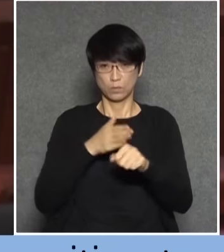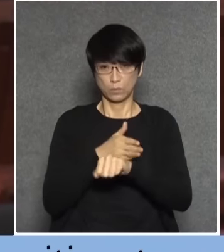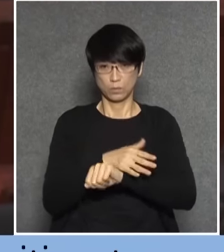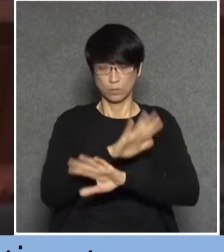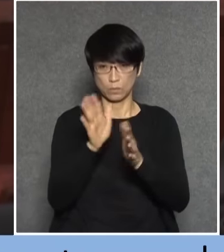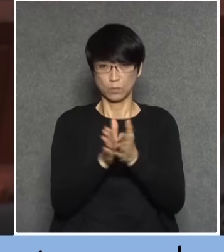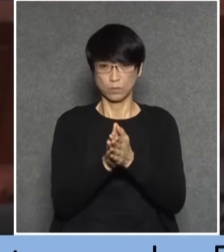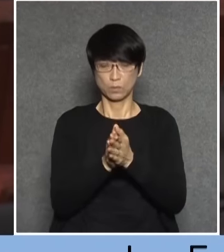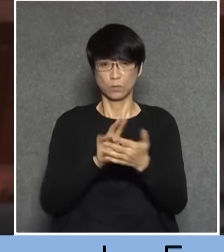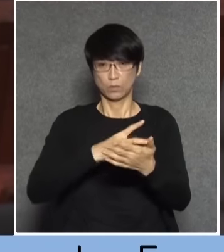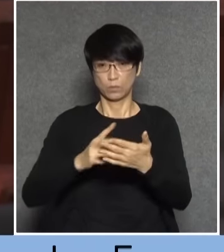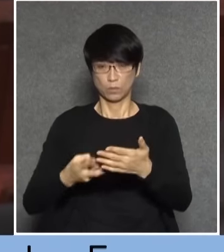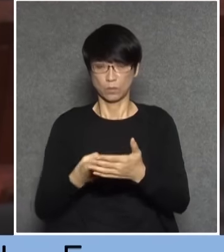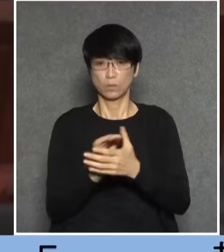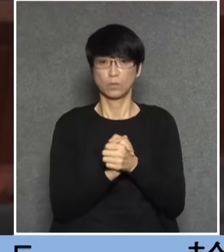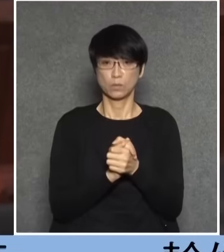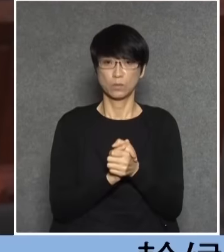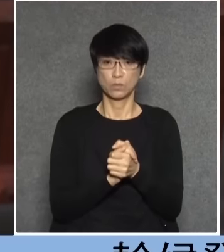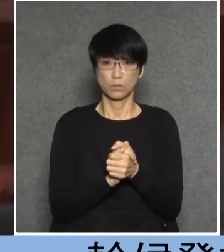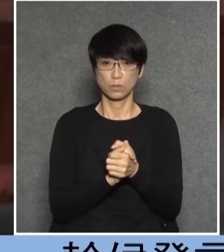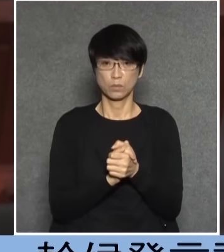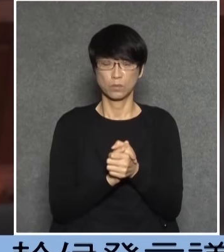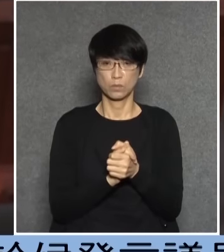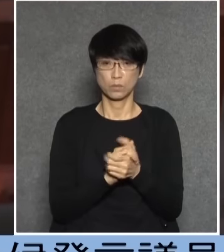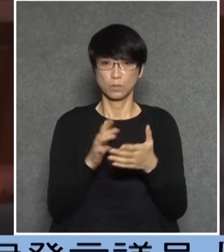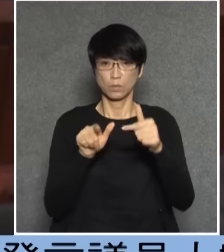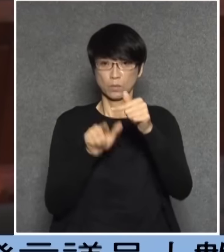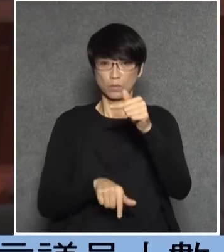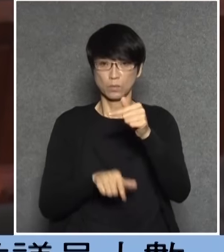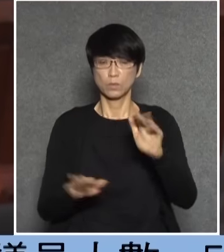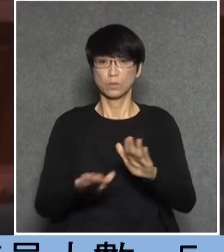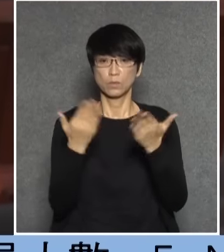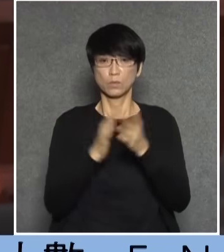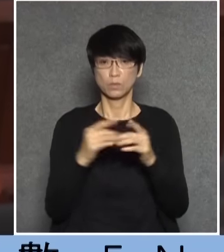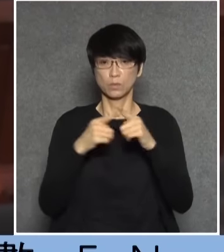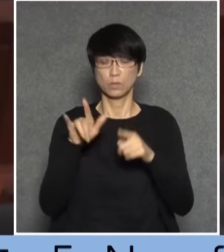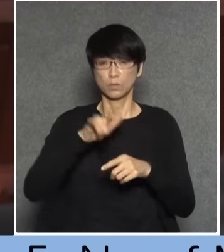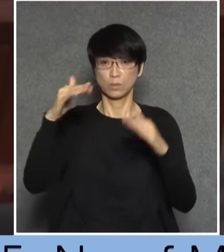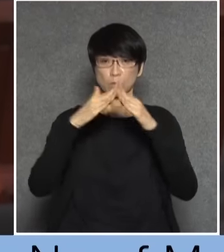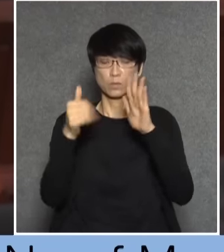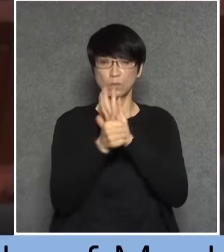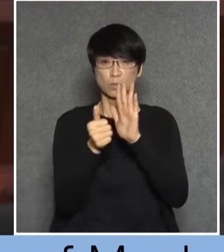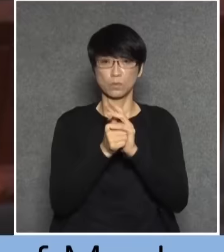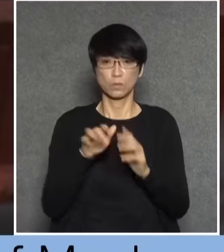目。與此同時，自本年10月開始，民航處已經是為空管